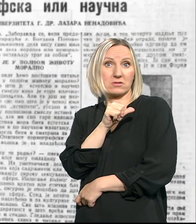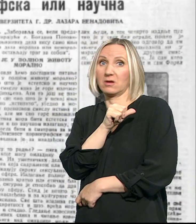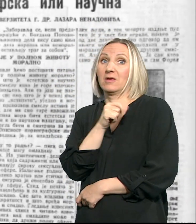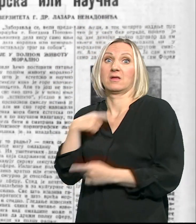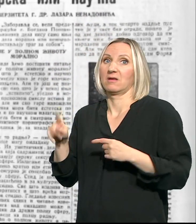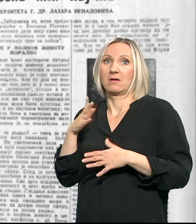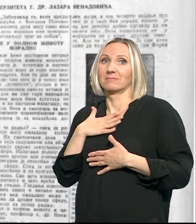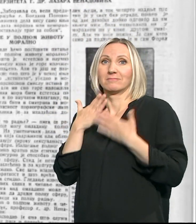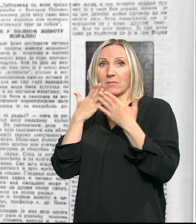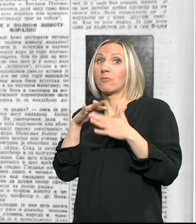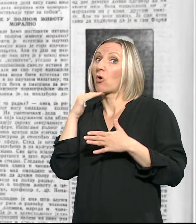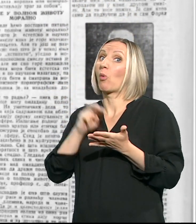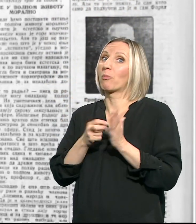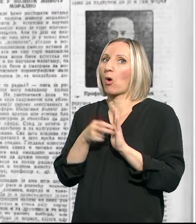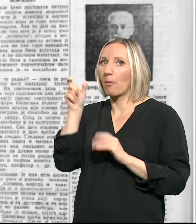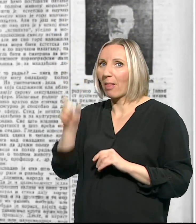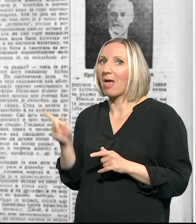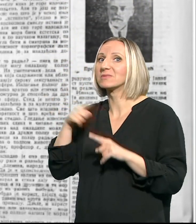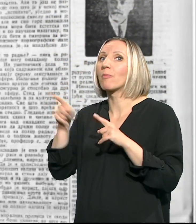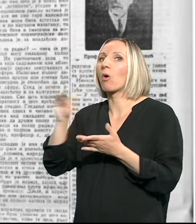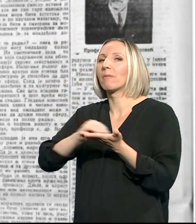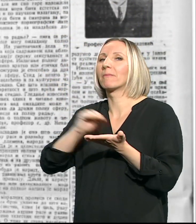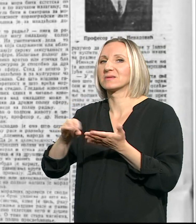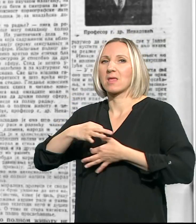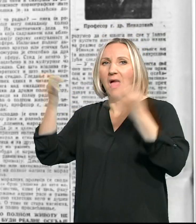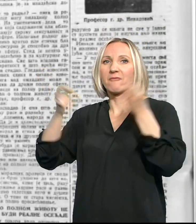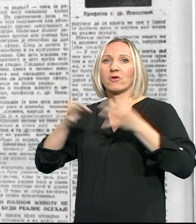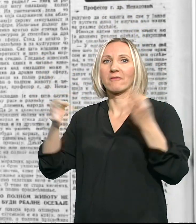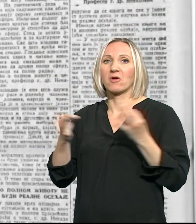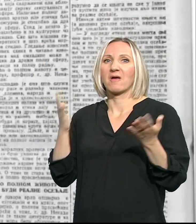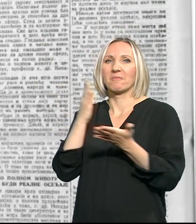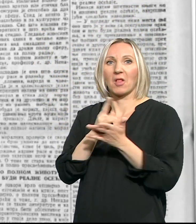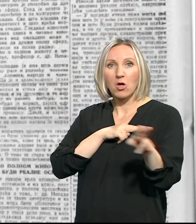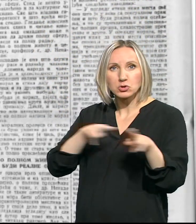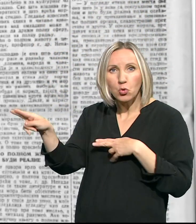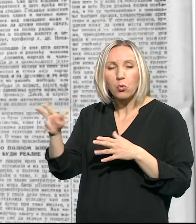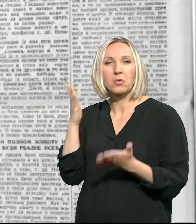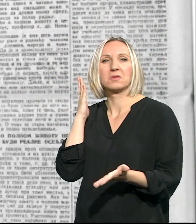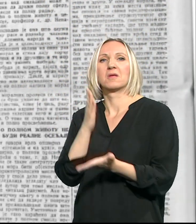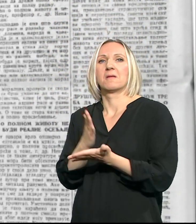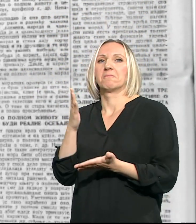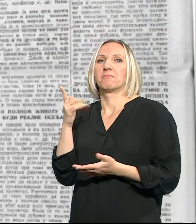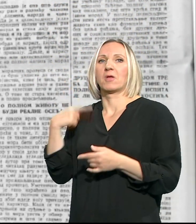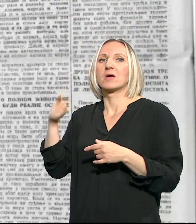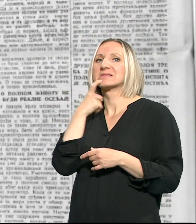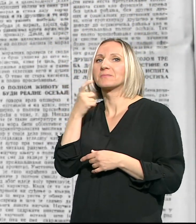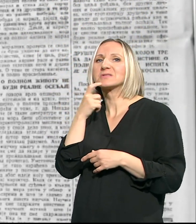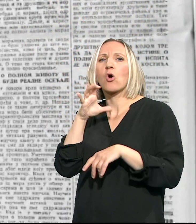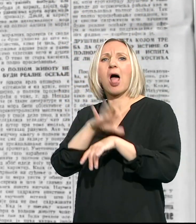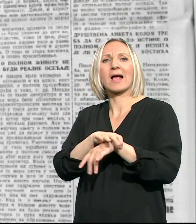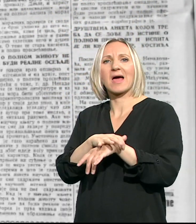on je imao jako mnogo problema u vezi s tim, zato što je došlo čak i do nekih suđenja, diskusije u Srpskom lekarskom